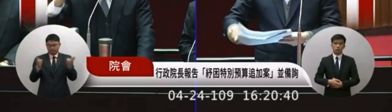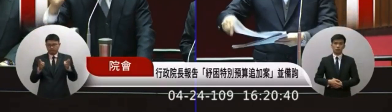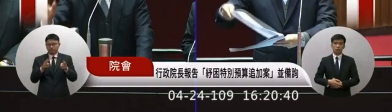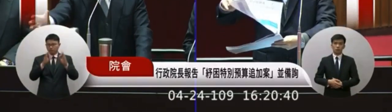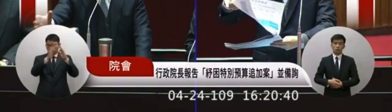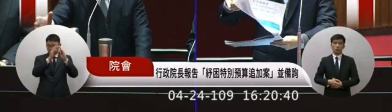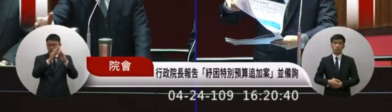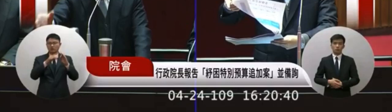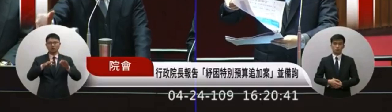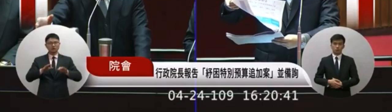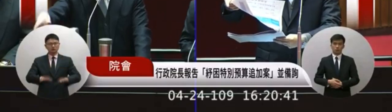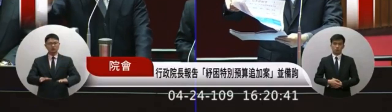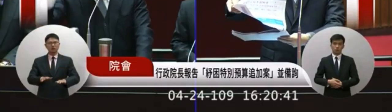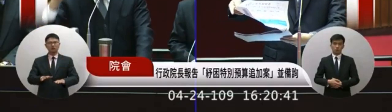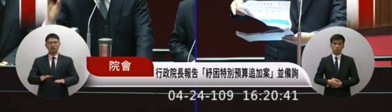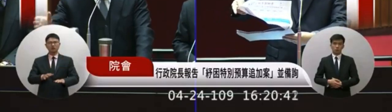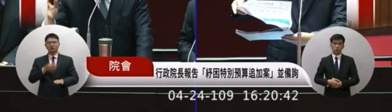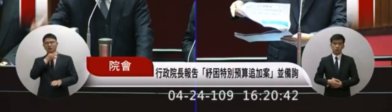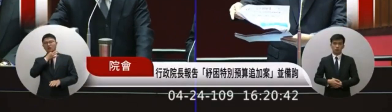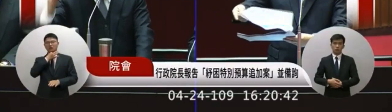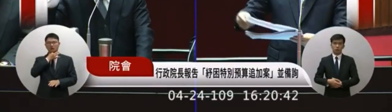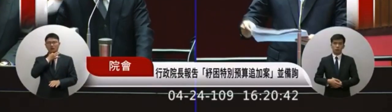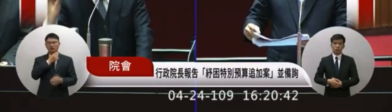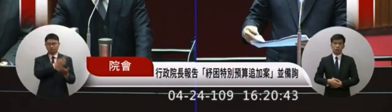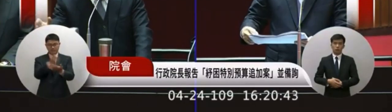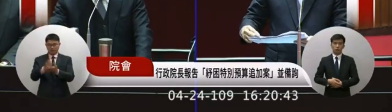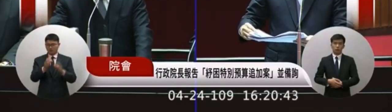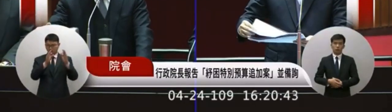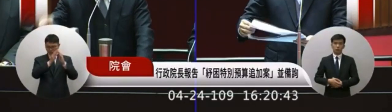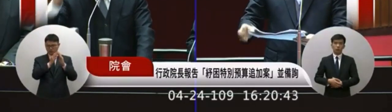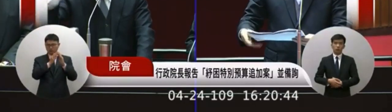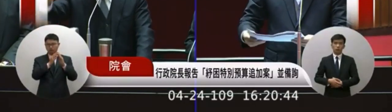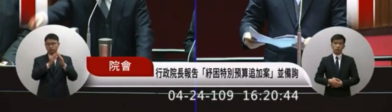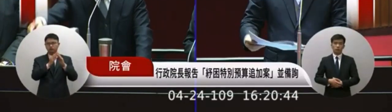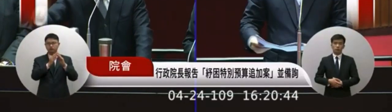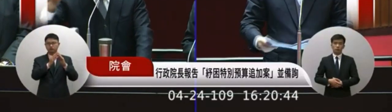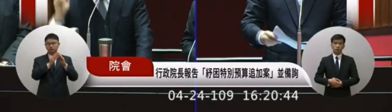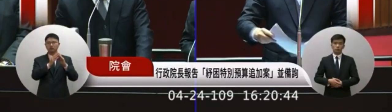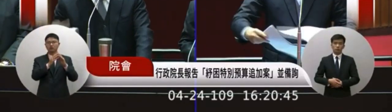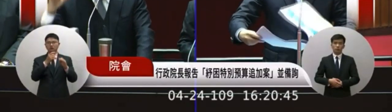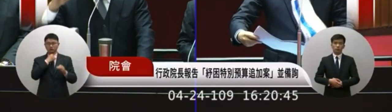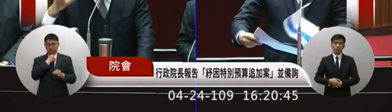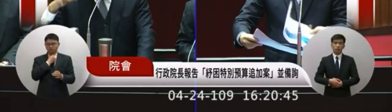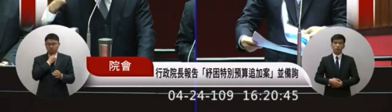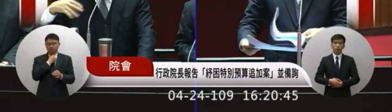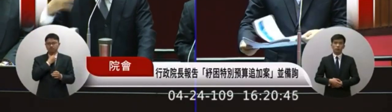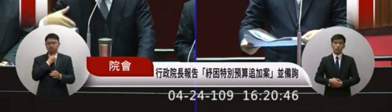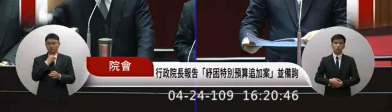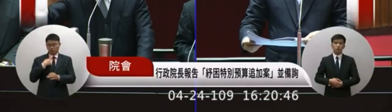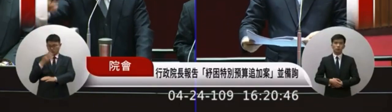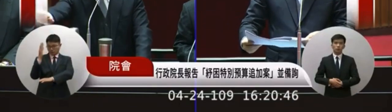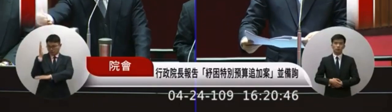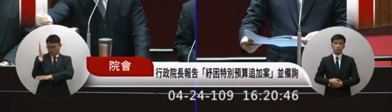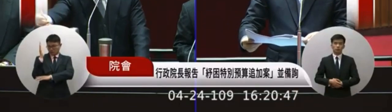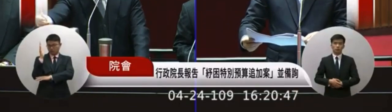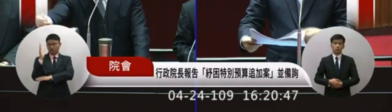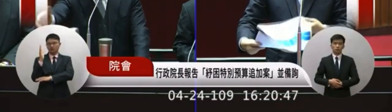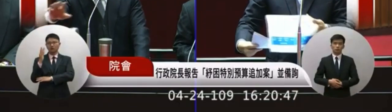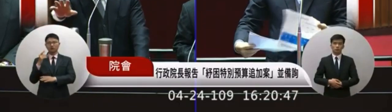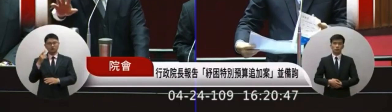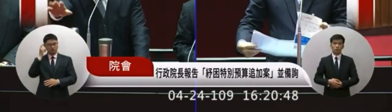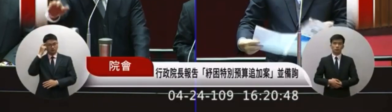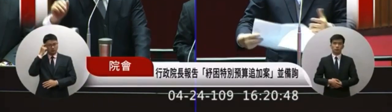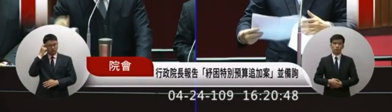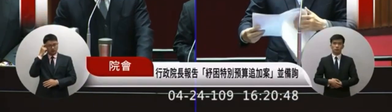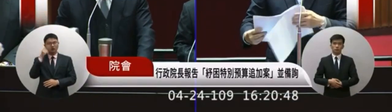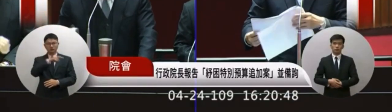摆这艰苦的时阵，所有银行应该要把政府这个诚意，他要努力做